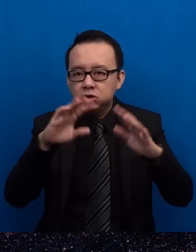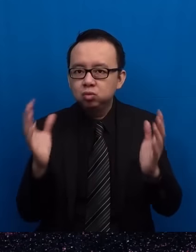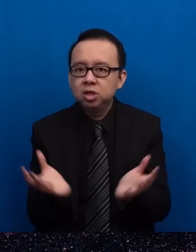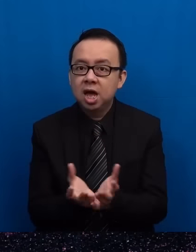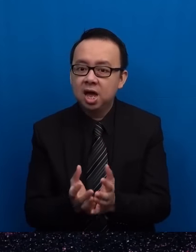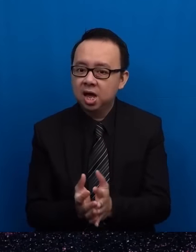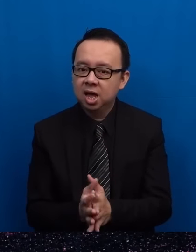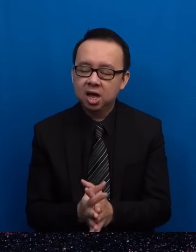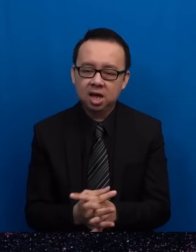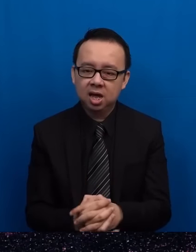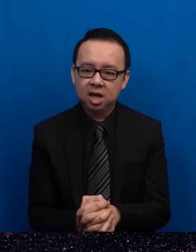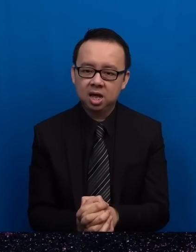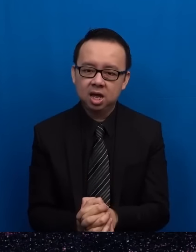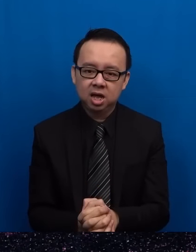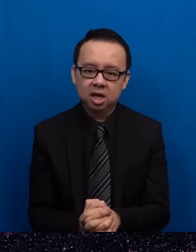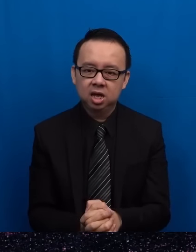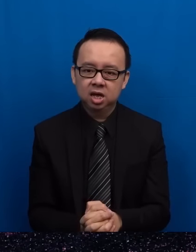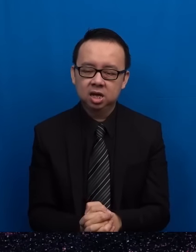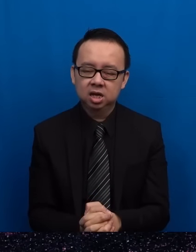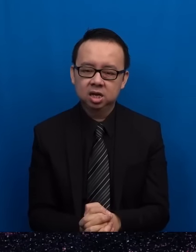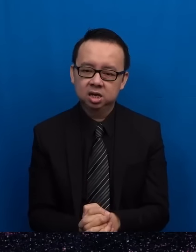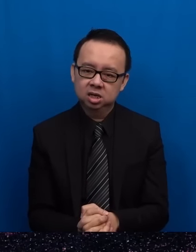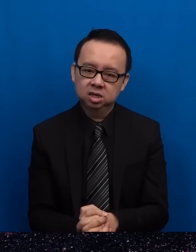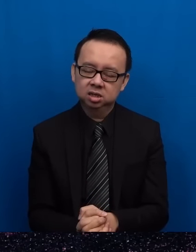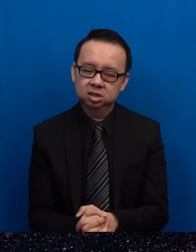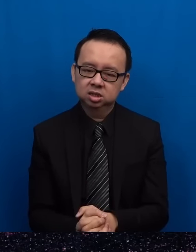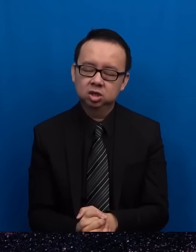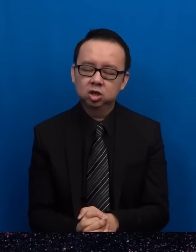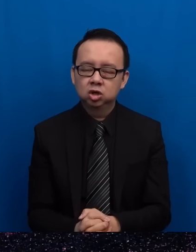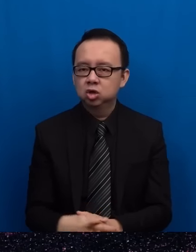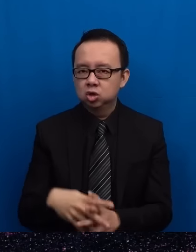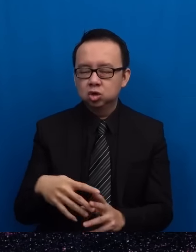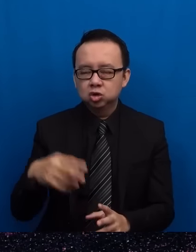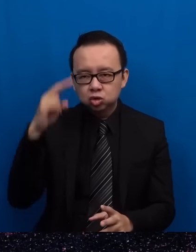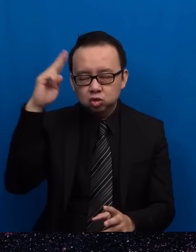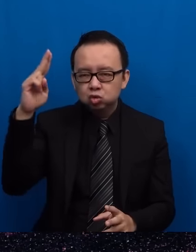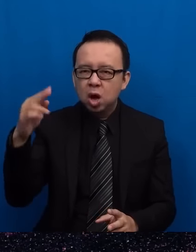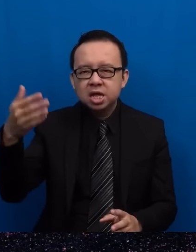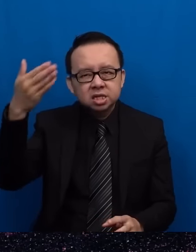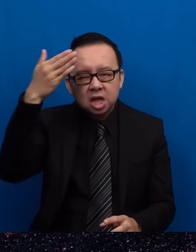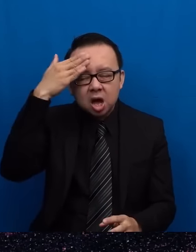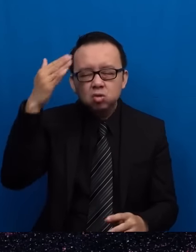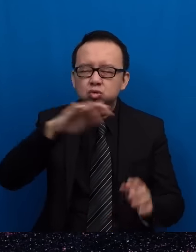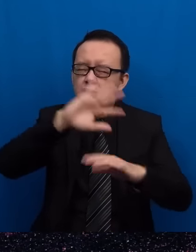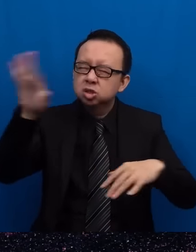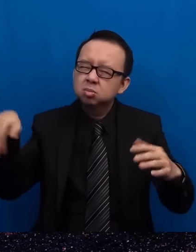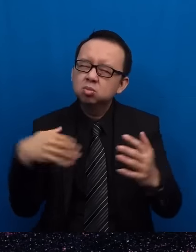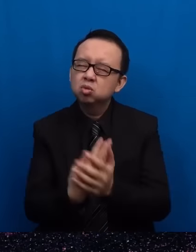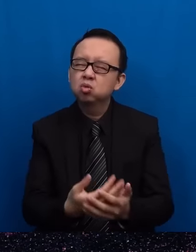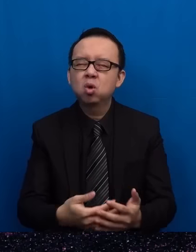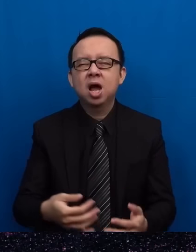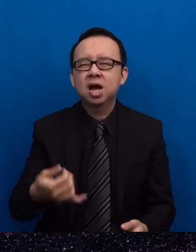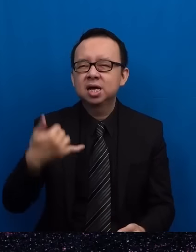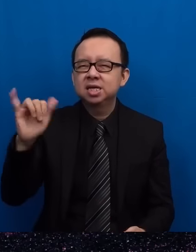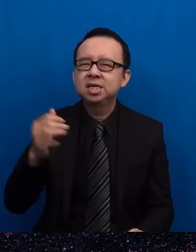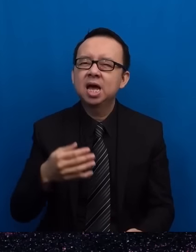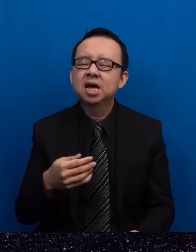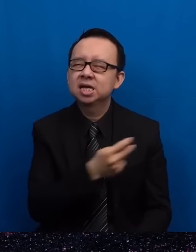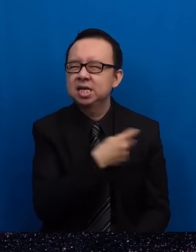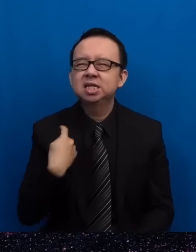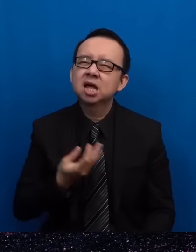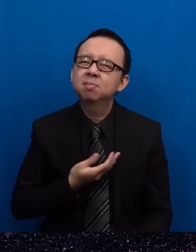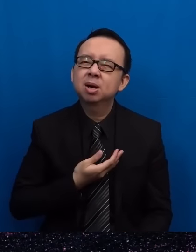endingnya. God knows specifically what you need. Every family, Tuhan tahu kebutuhan Anda. Tuhan tahu